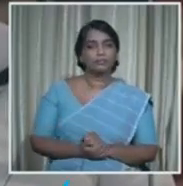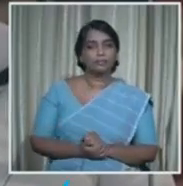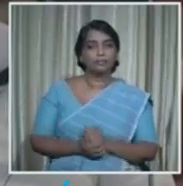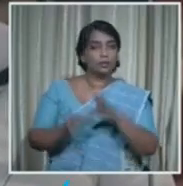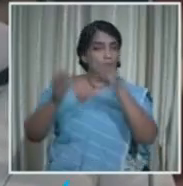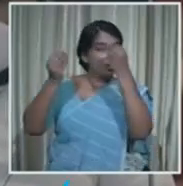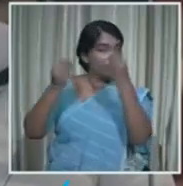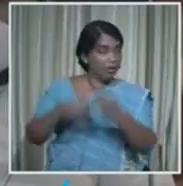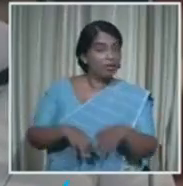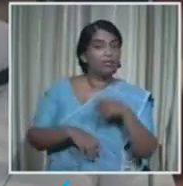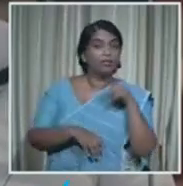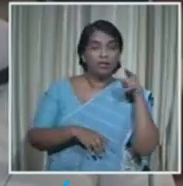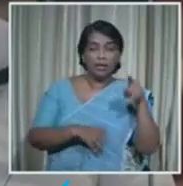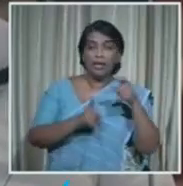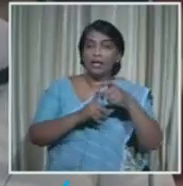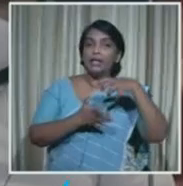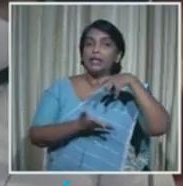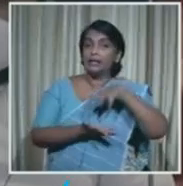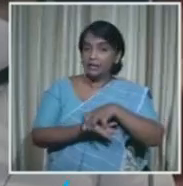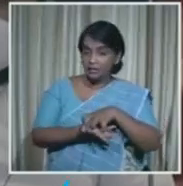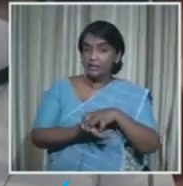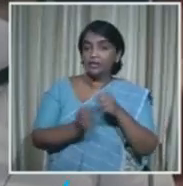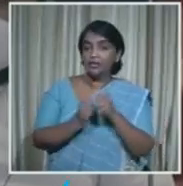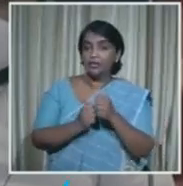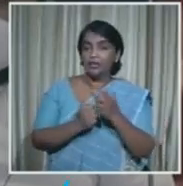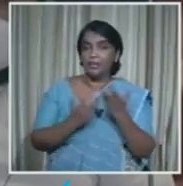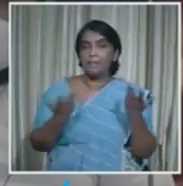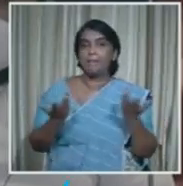පරාජය කරන්න එතුමලගේ දිස්ත්‍රික්කයක් හැකියාවක් වෙලා නැහැ